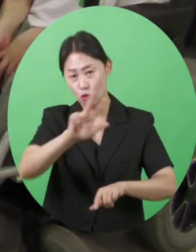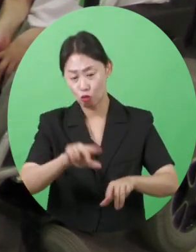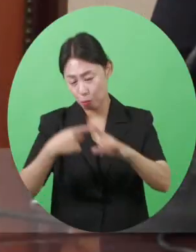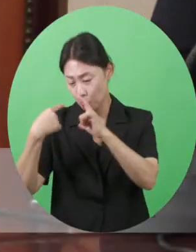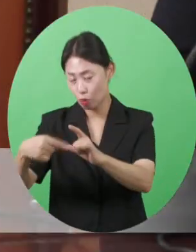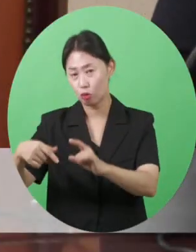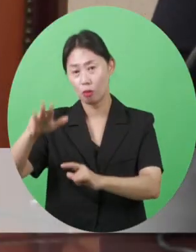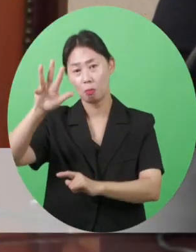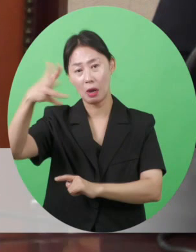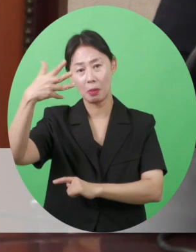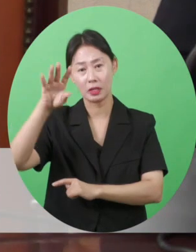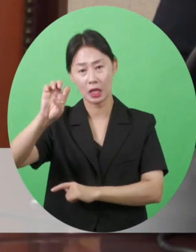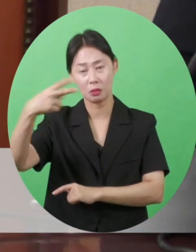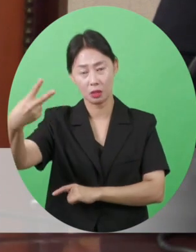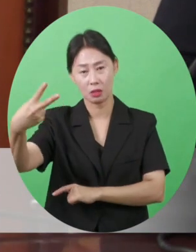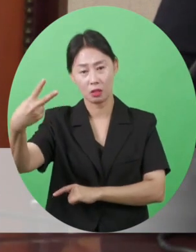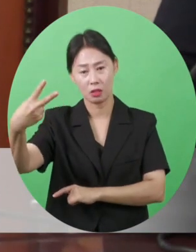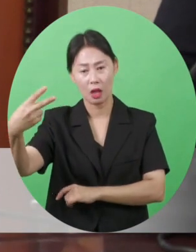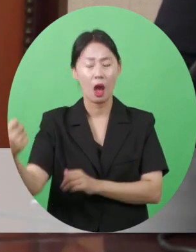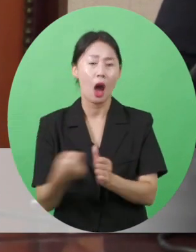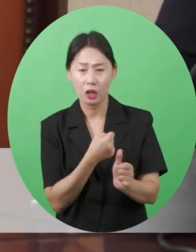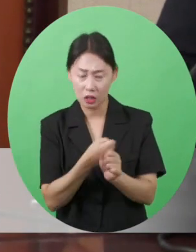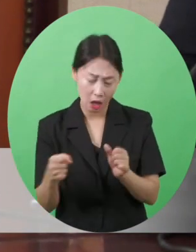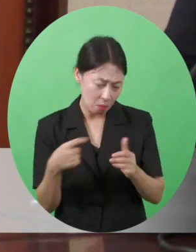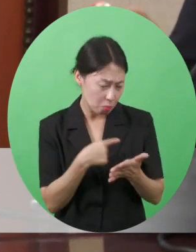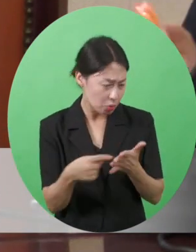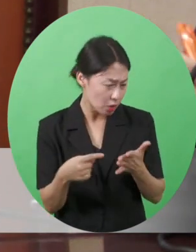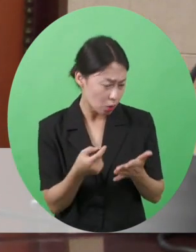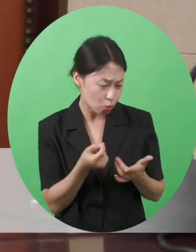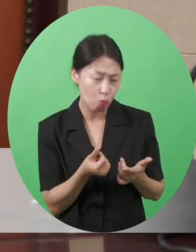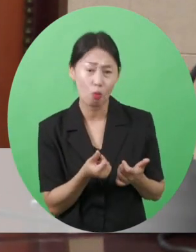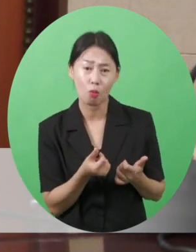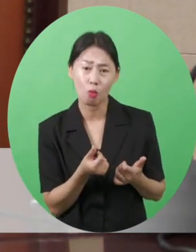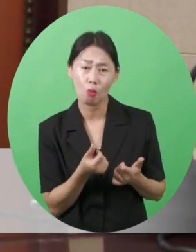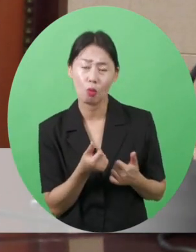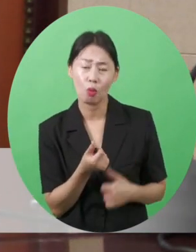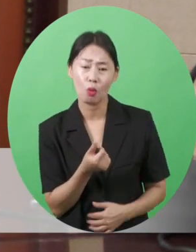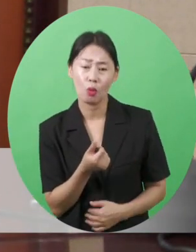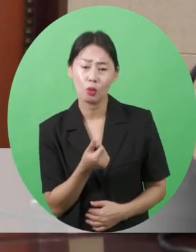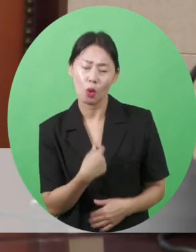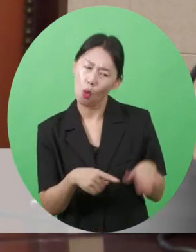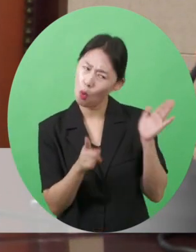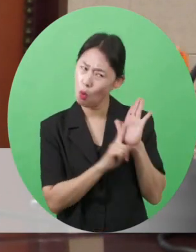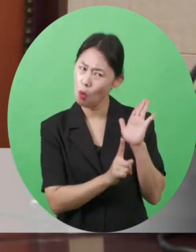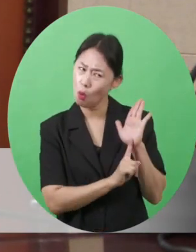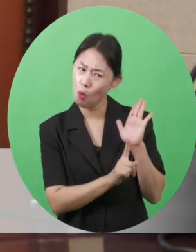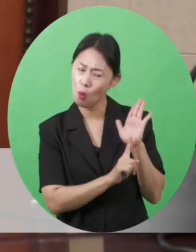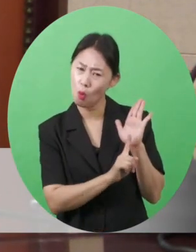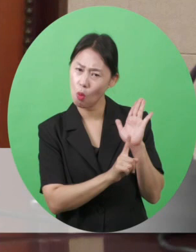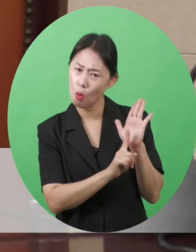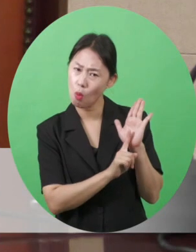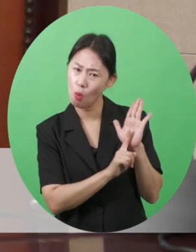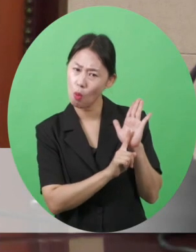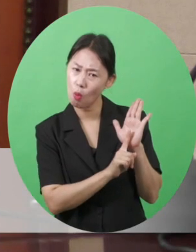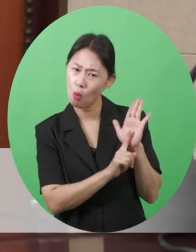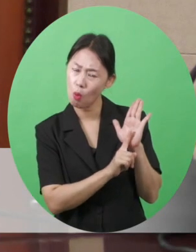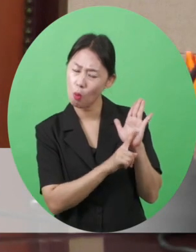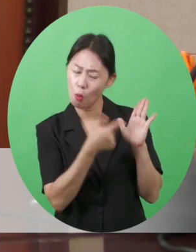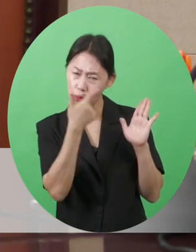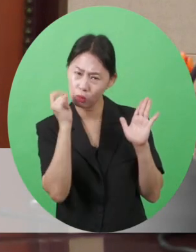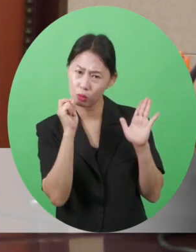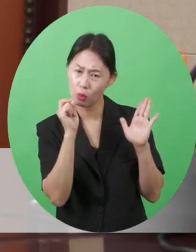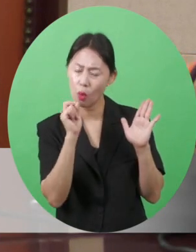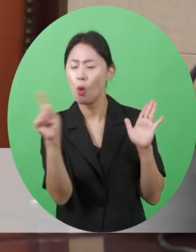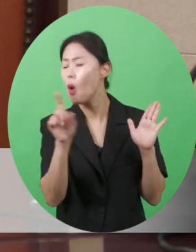842회입니다. 학대 피해가 적다는 것은 또 어떻게 보면은 또 저희가 홍보가 또 안 돼서 피해를 당하고 있는